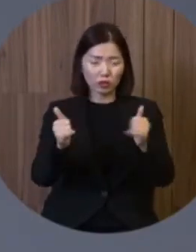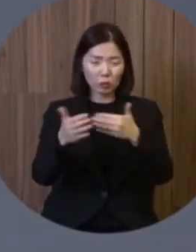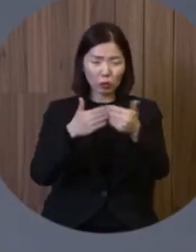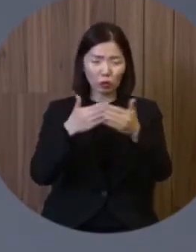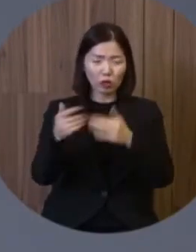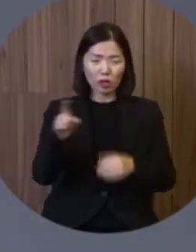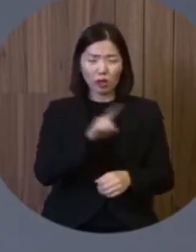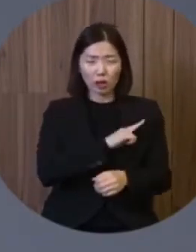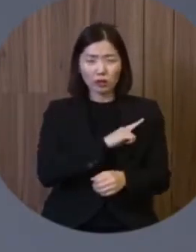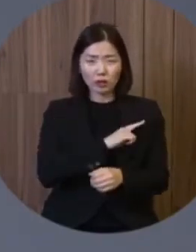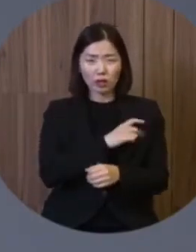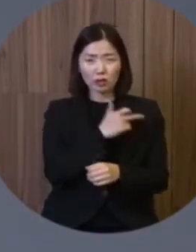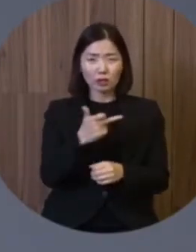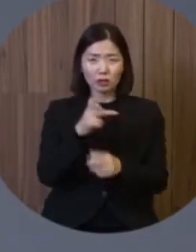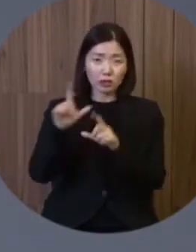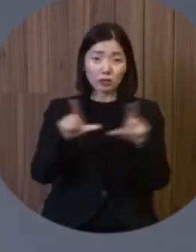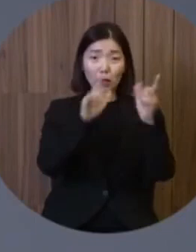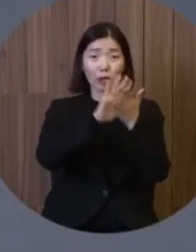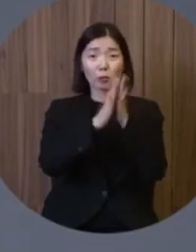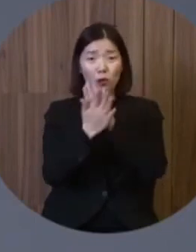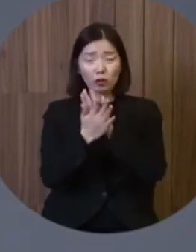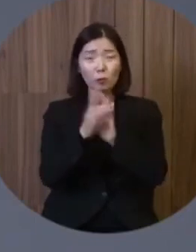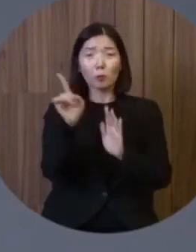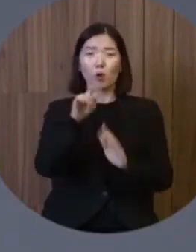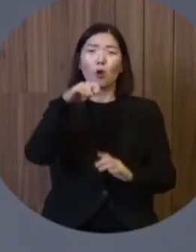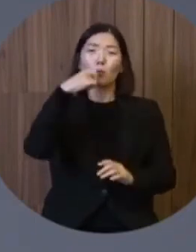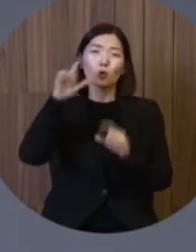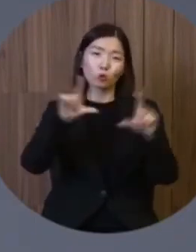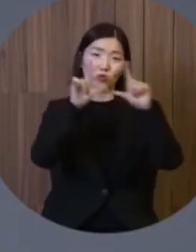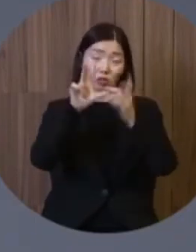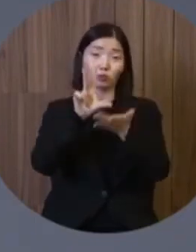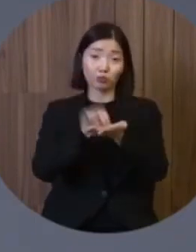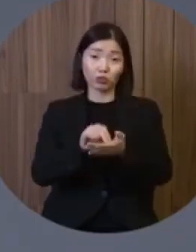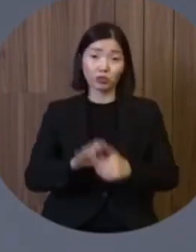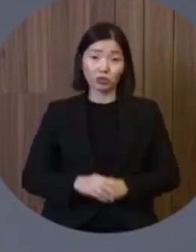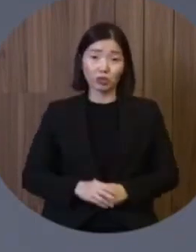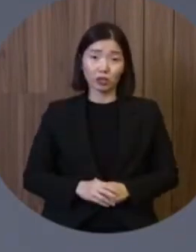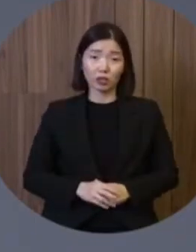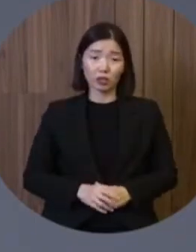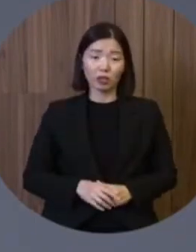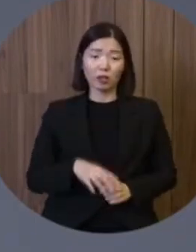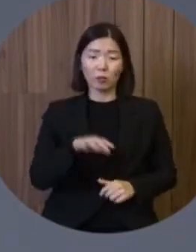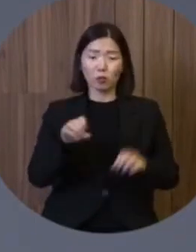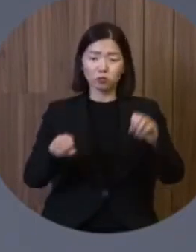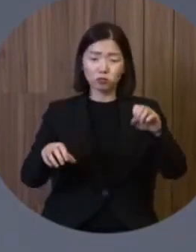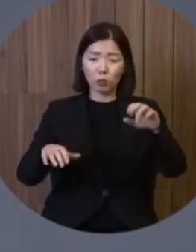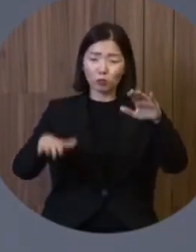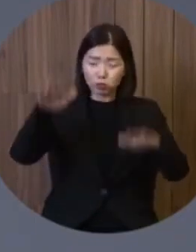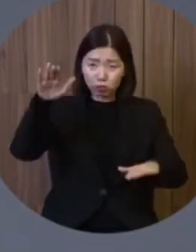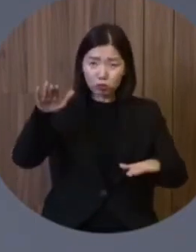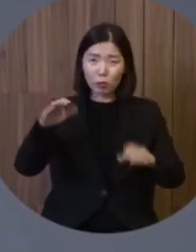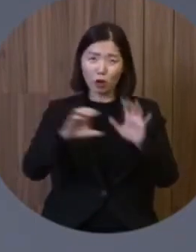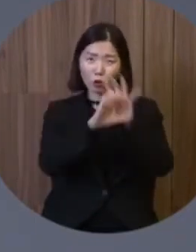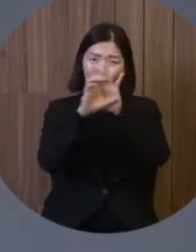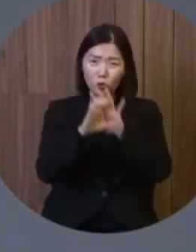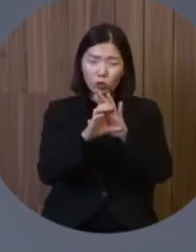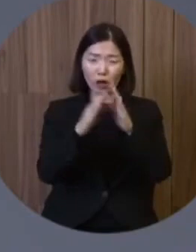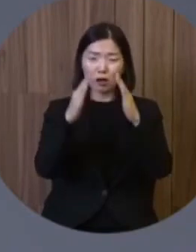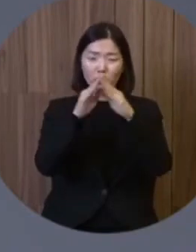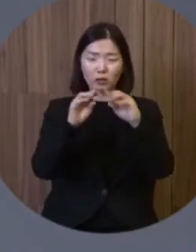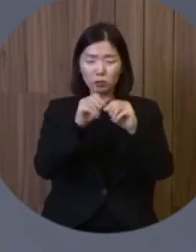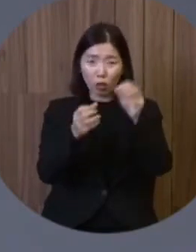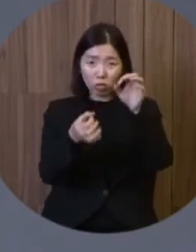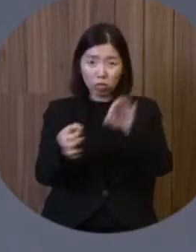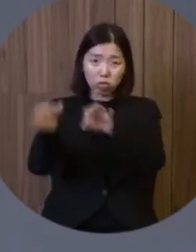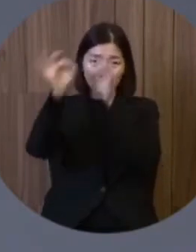겪은 가장 큰 삶의 변화는 먹고 사는 일이었습니다. 양극화, 코로나19, 부동산값